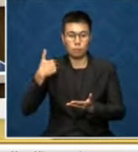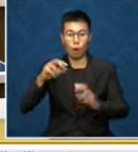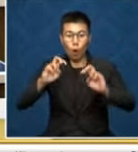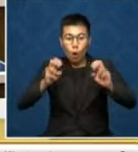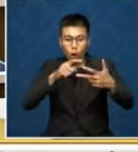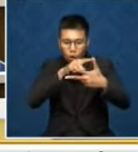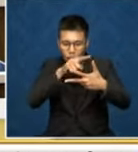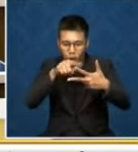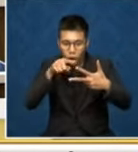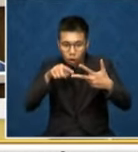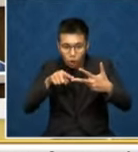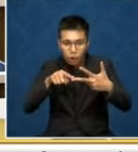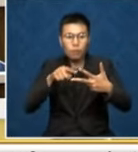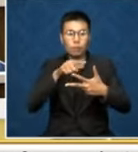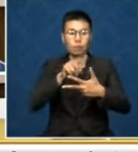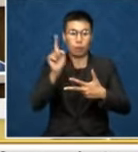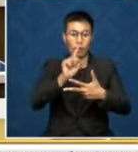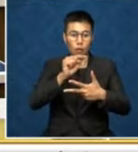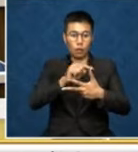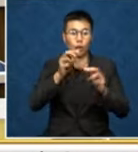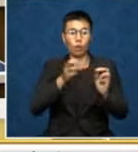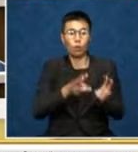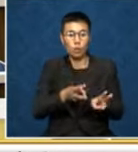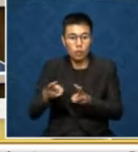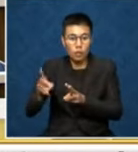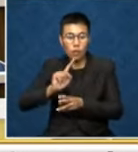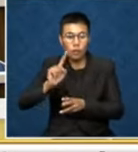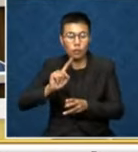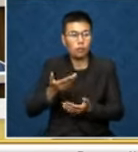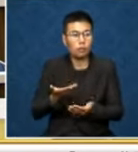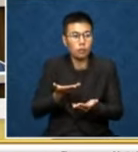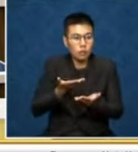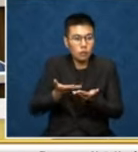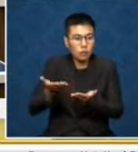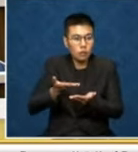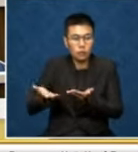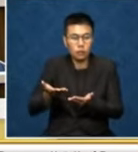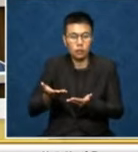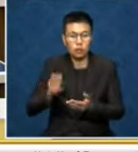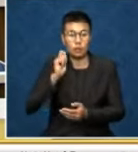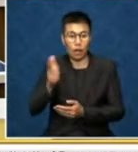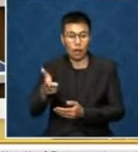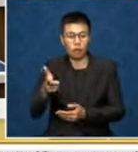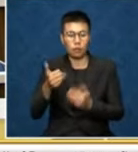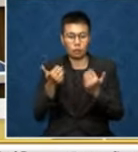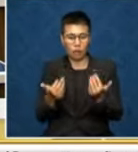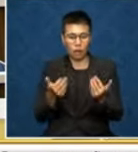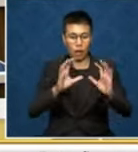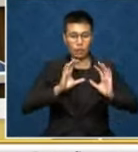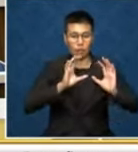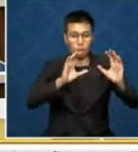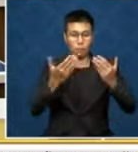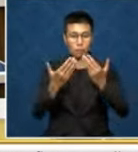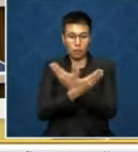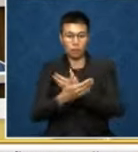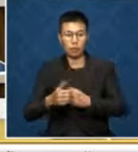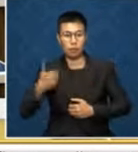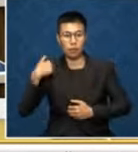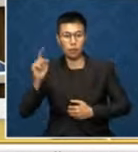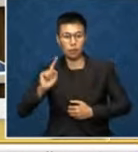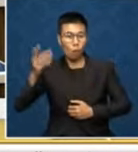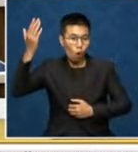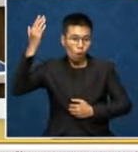กก็คือในเรื่องของวิธีการจัดซื้อจัดจ้างเนื่องจากว่าช่วงที่เป็นช่วงเปลี่ยนผ่านนะหรือว่าช่วงที่เป็นวิกฤตช่